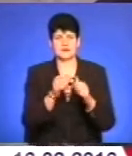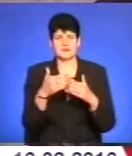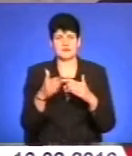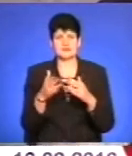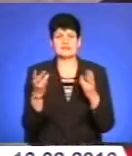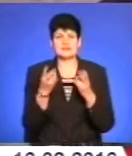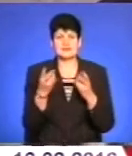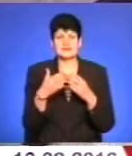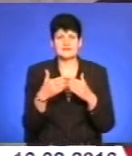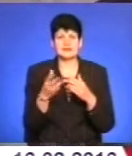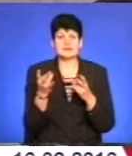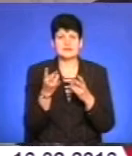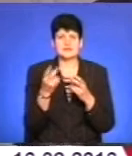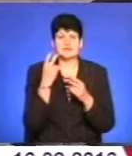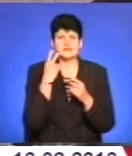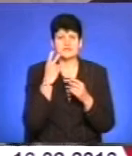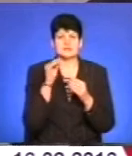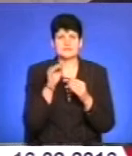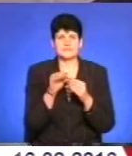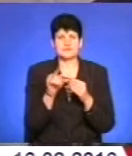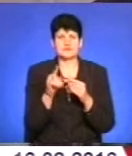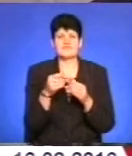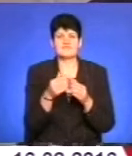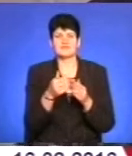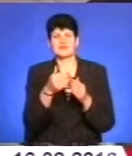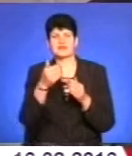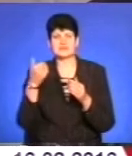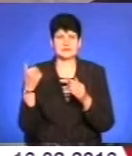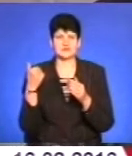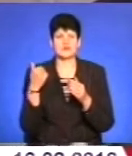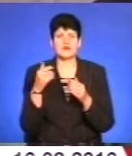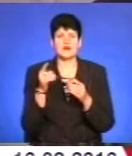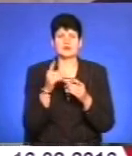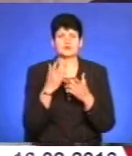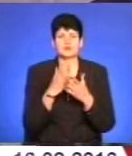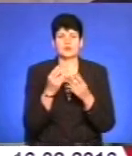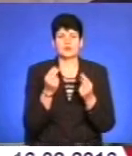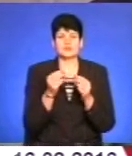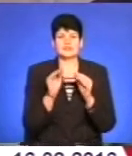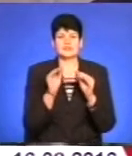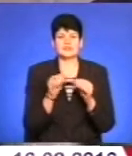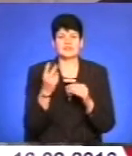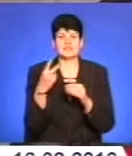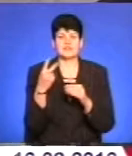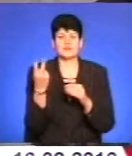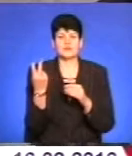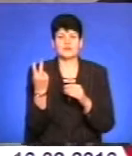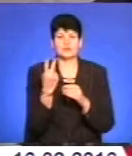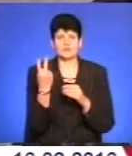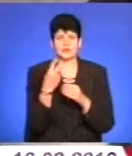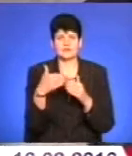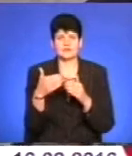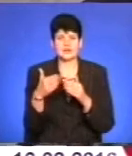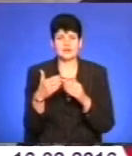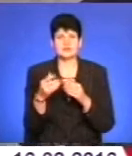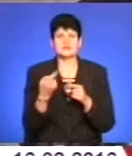треба двері завжди ставити, щоб вони відкривалися назовні, а якщо є кошти, то бажано ставити двійні двері.